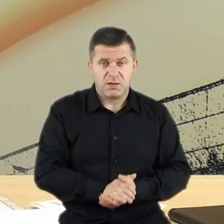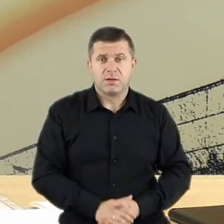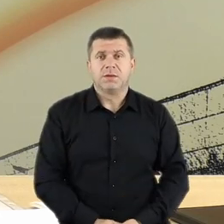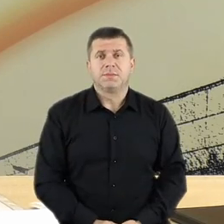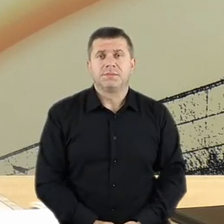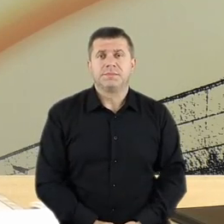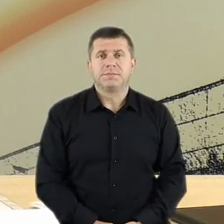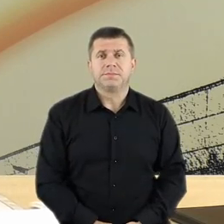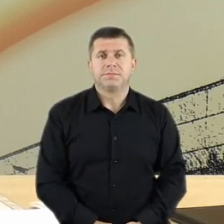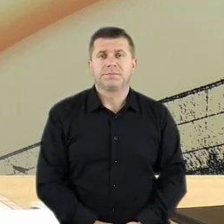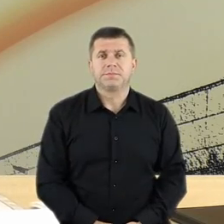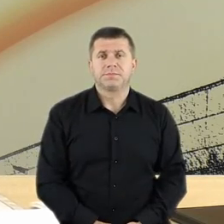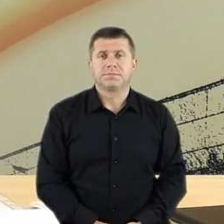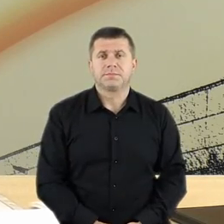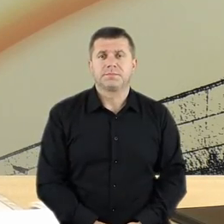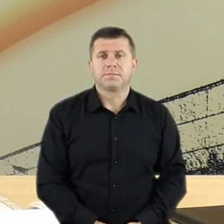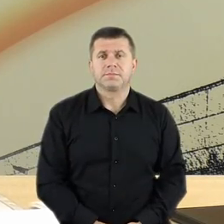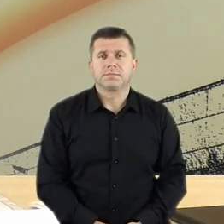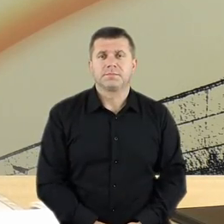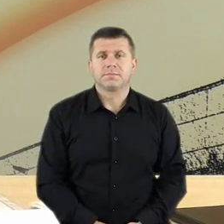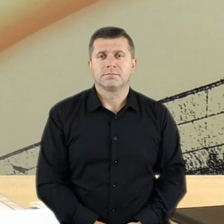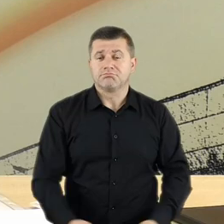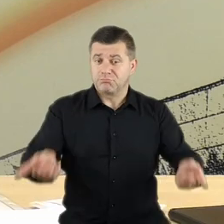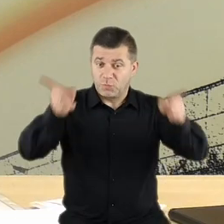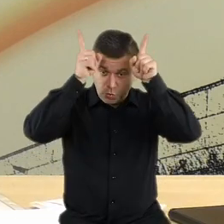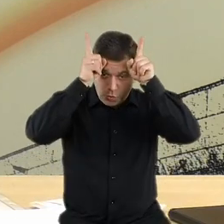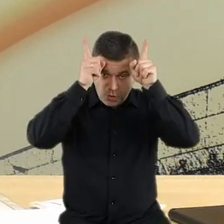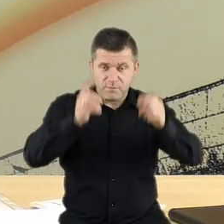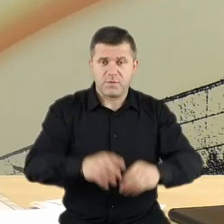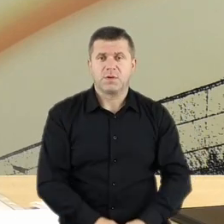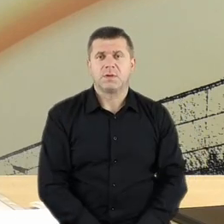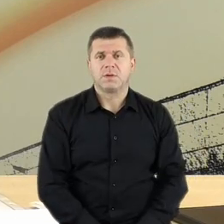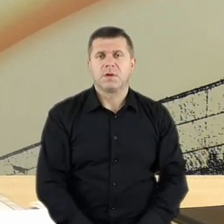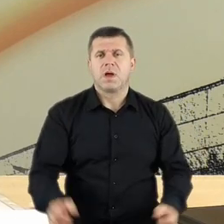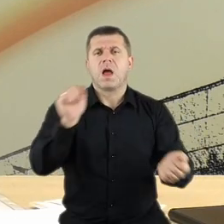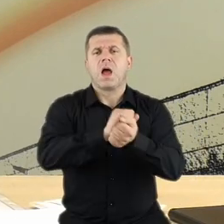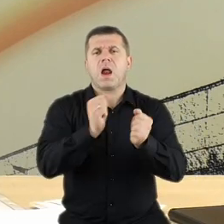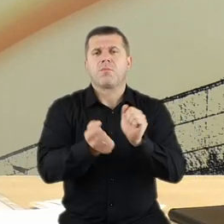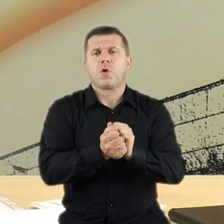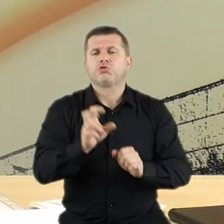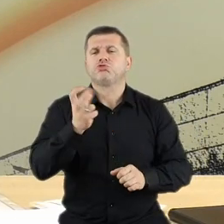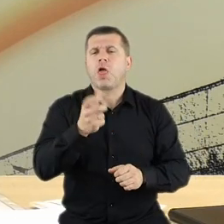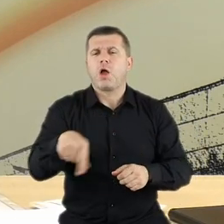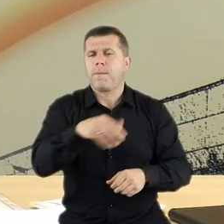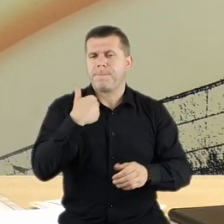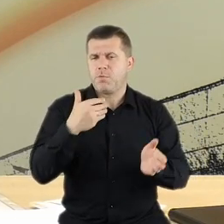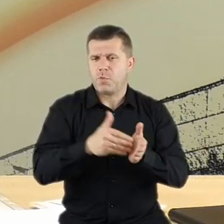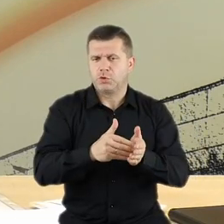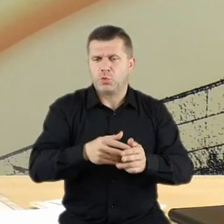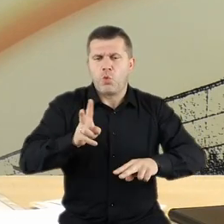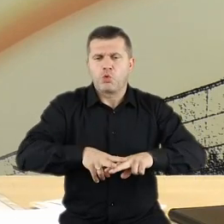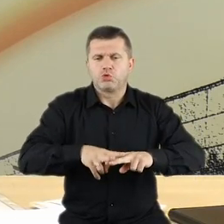też pewne No krowy albo na czego Do czego służyły takie urządzenie jak